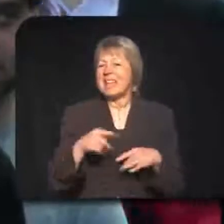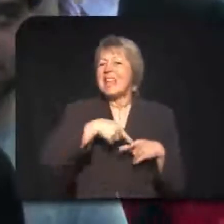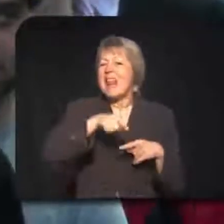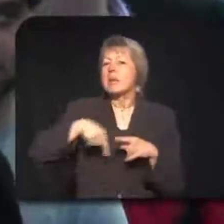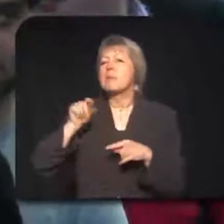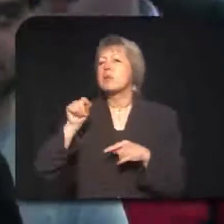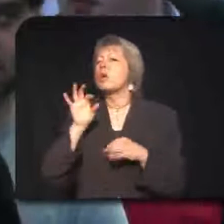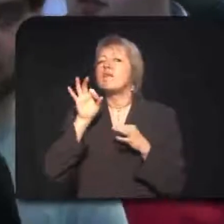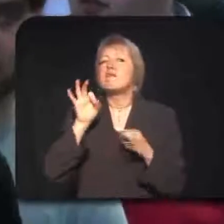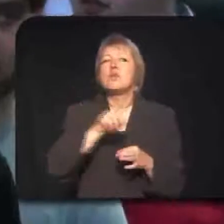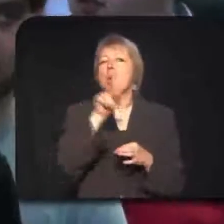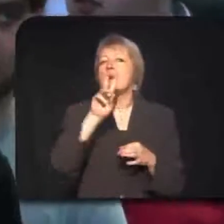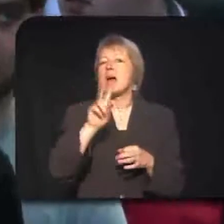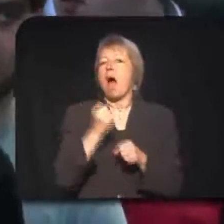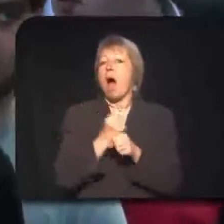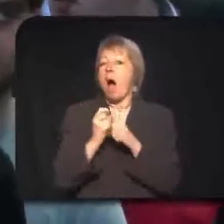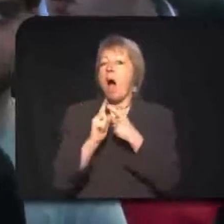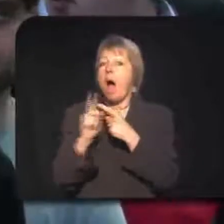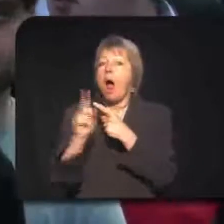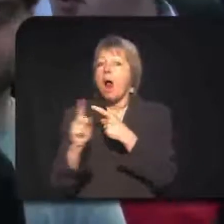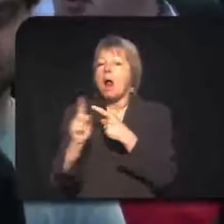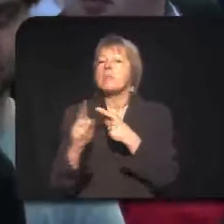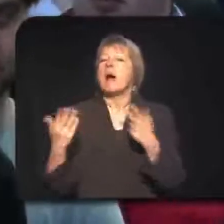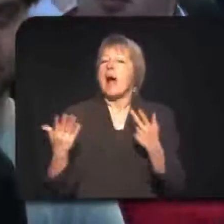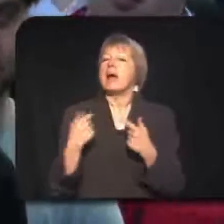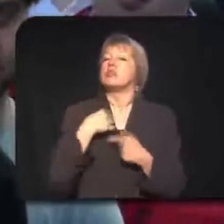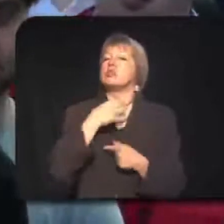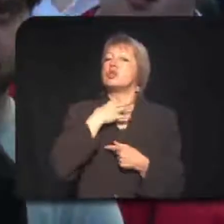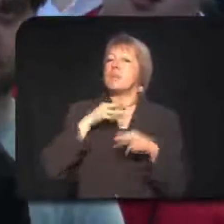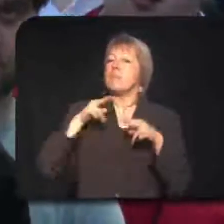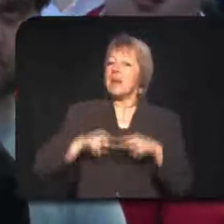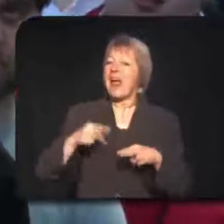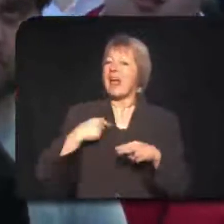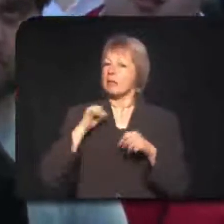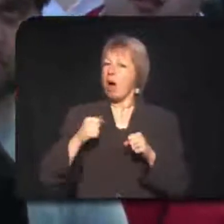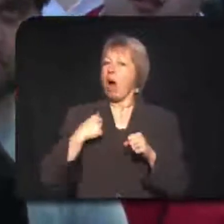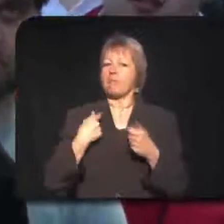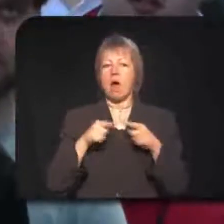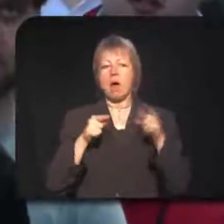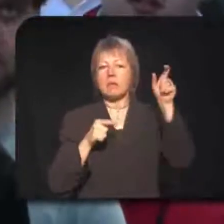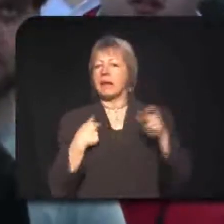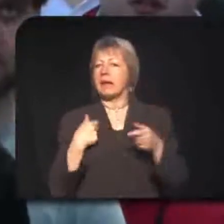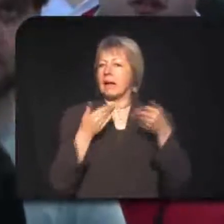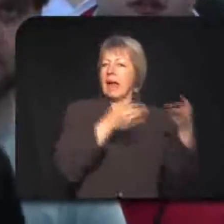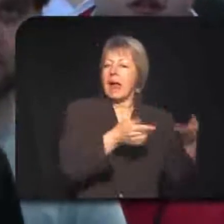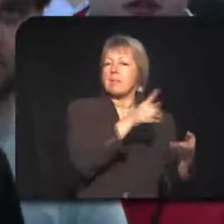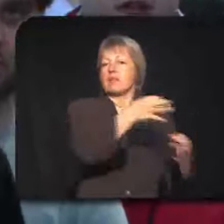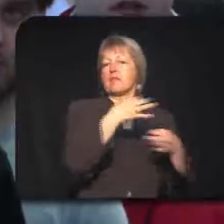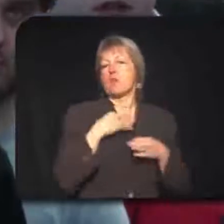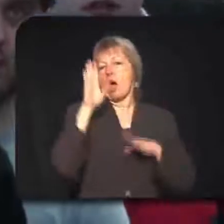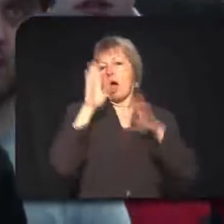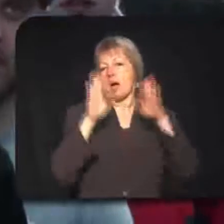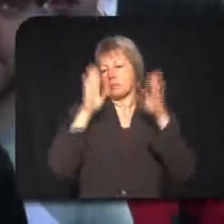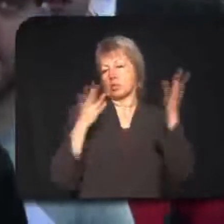dass ich entlastet bin und meine Stimmrecht waren kann darum bin ich